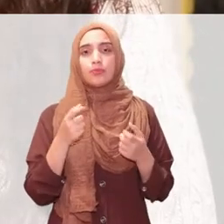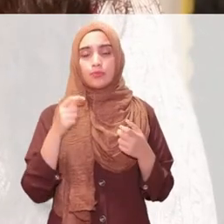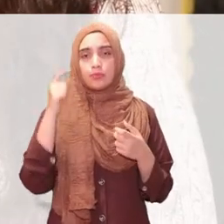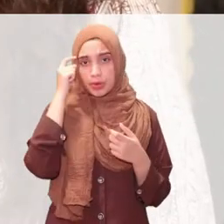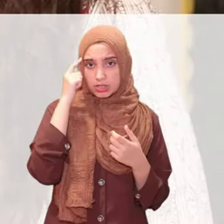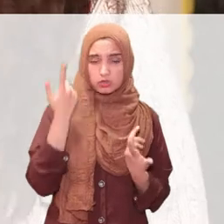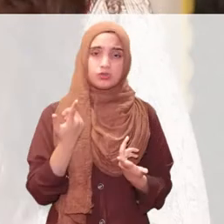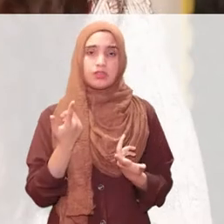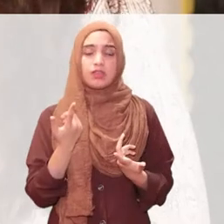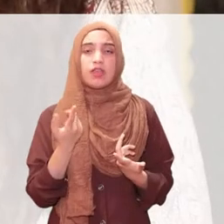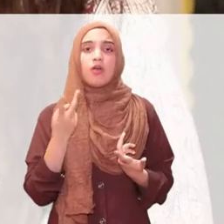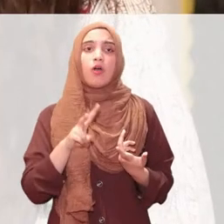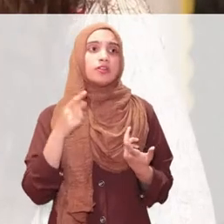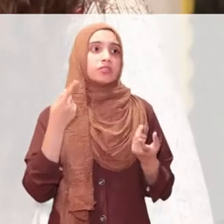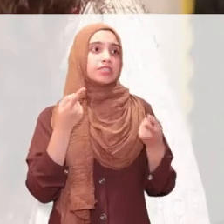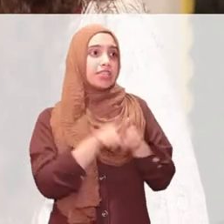सब्सक्राइब